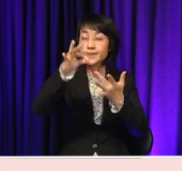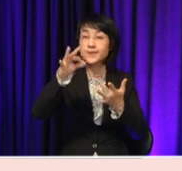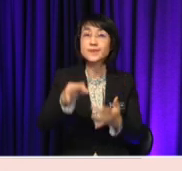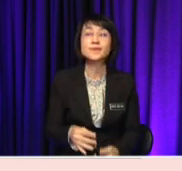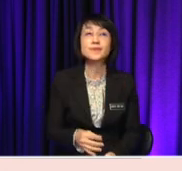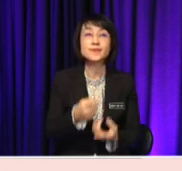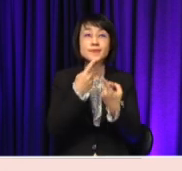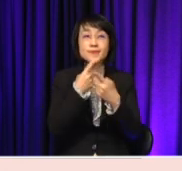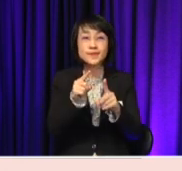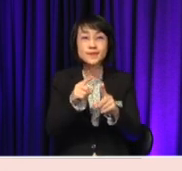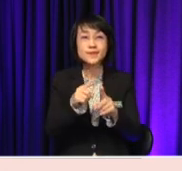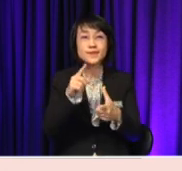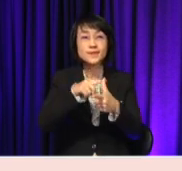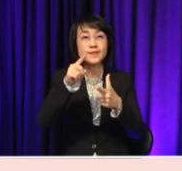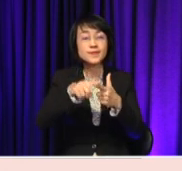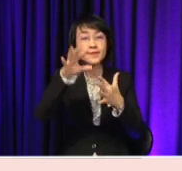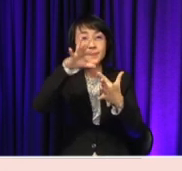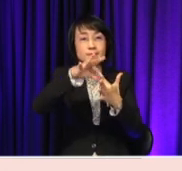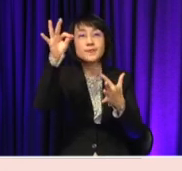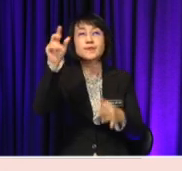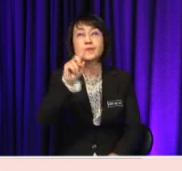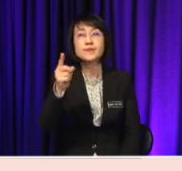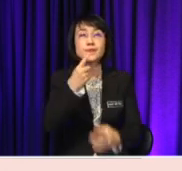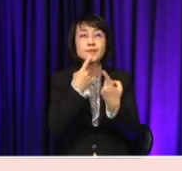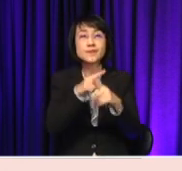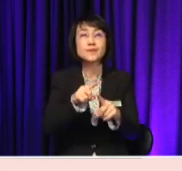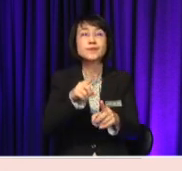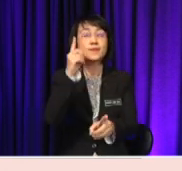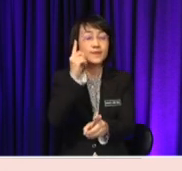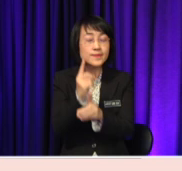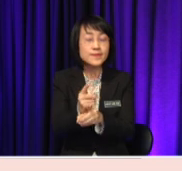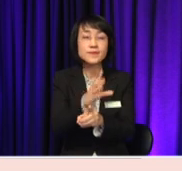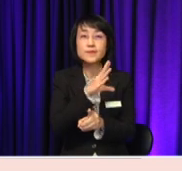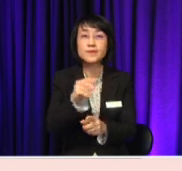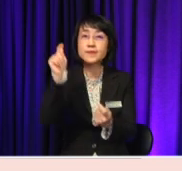sesuai dan tepat betul dan tepat